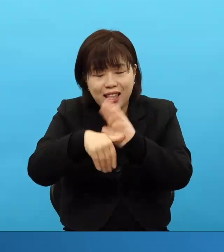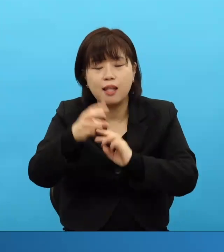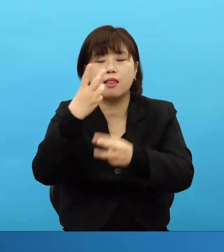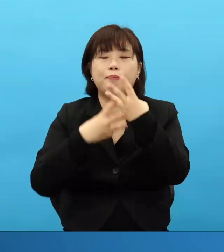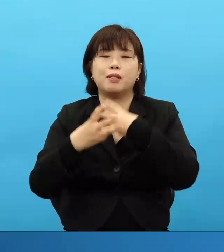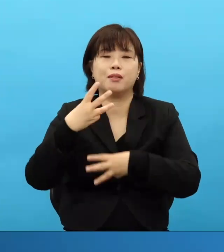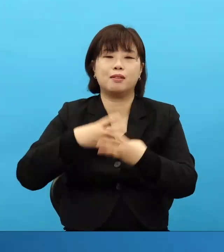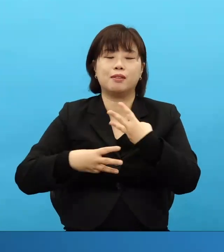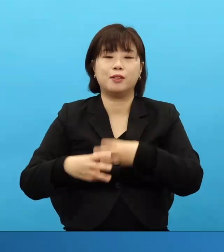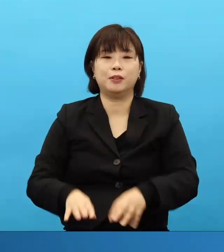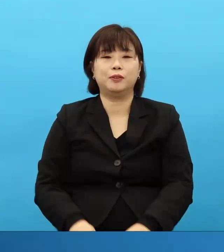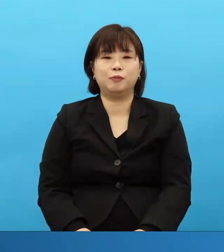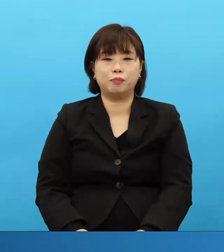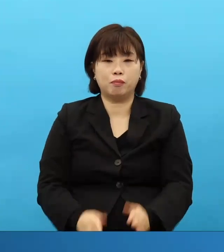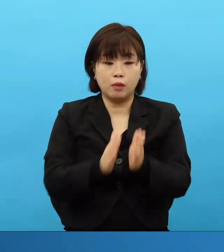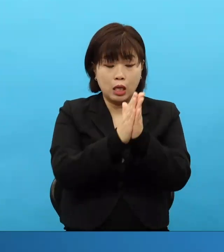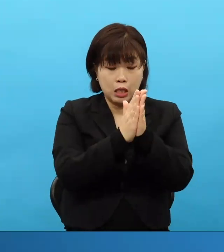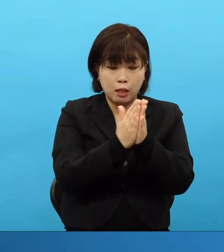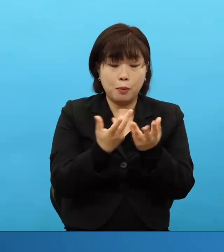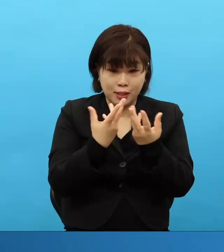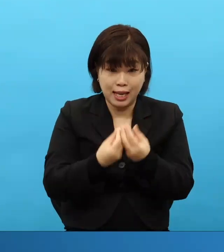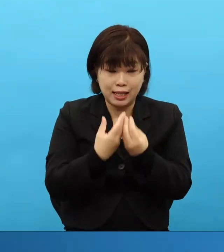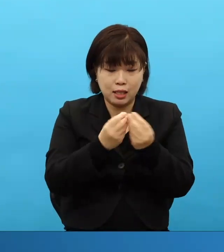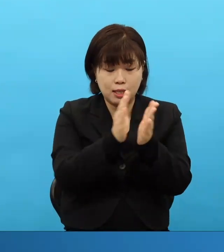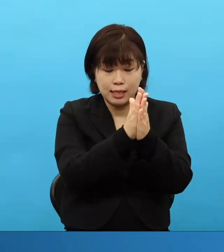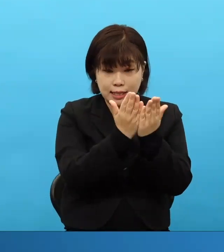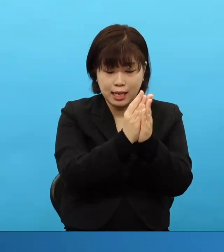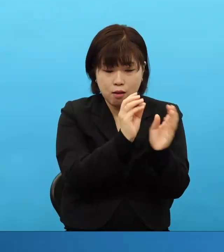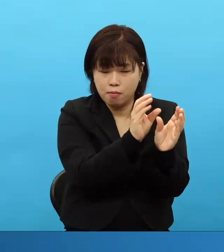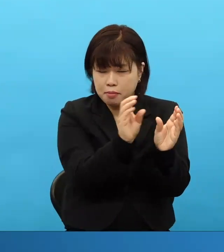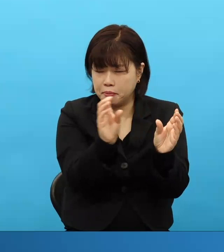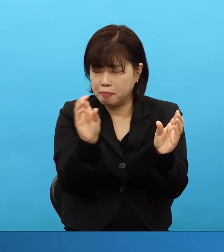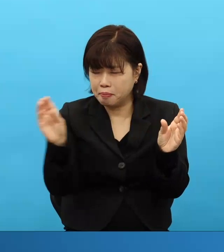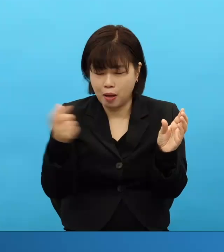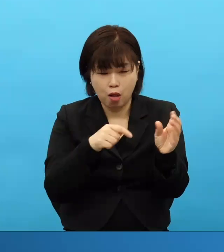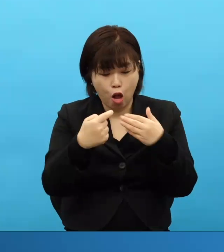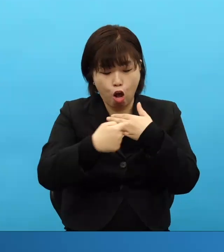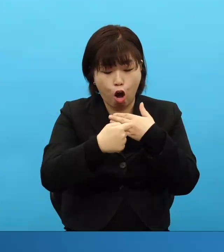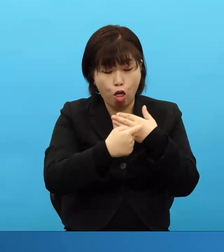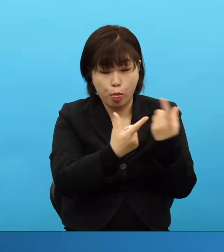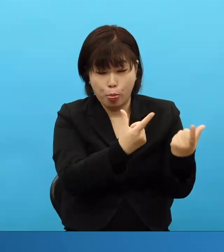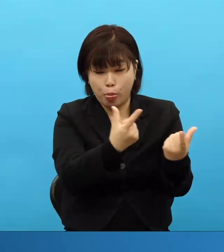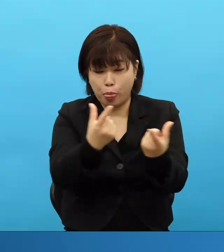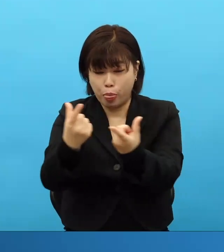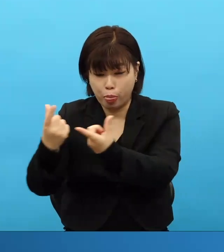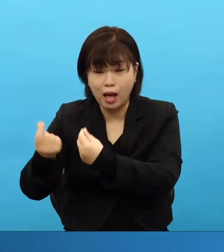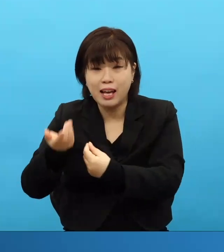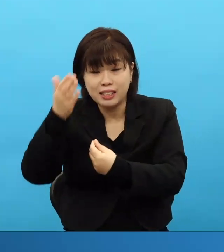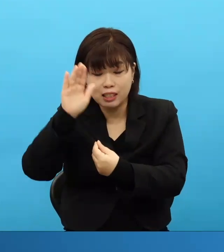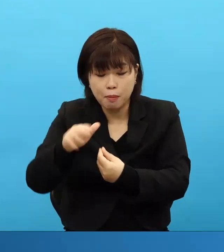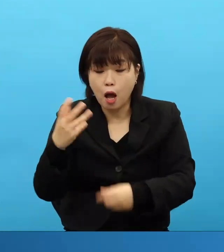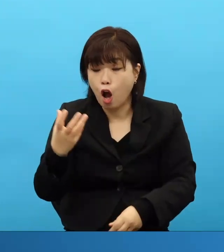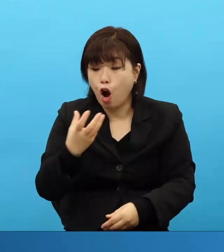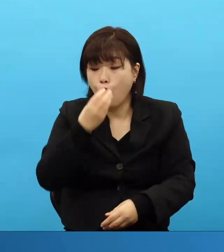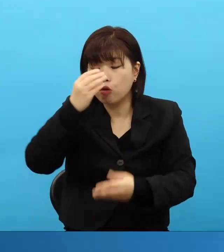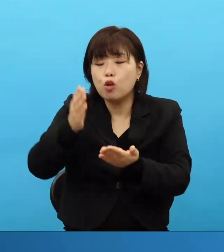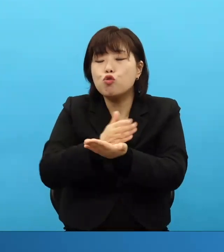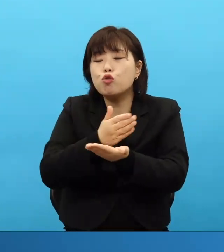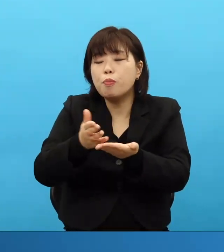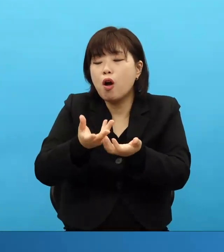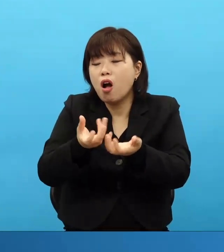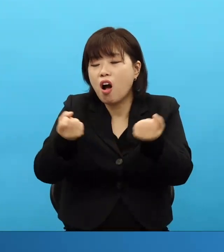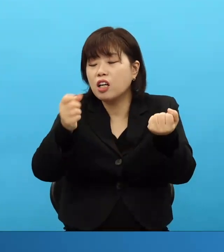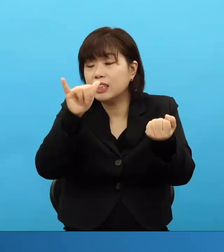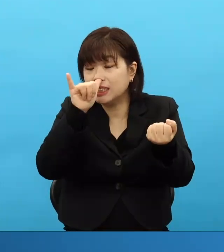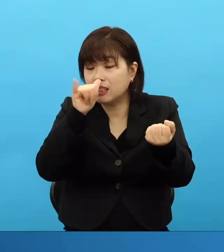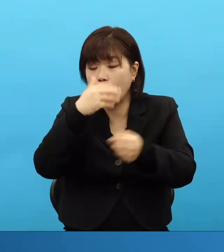say in this Bible that it is a very clean and holy 그래서 Bible, but it's set 성경. apart. That's why it's called the Holy Bible. 똑같은